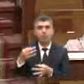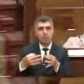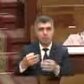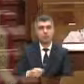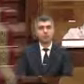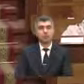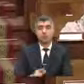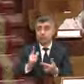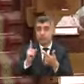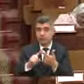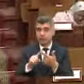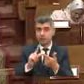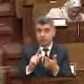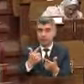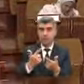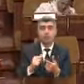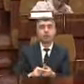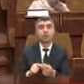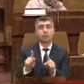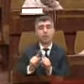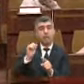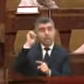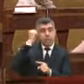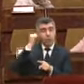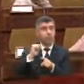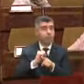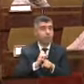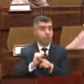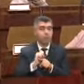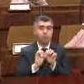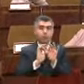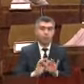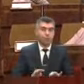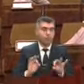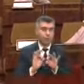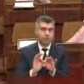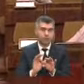نقطة. النقطة الأخرى خصاص في التكوين والتكوين المستمر.